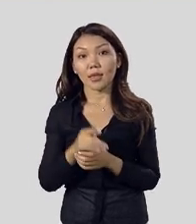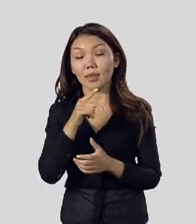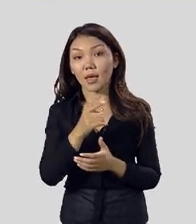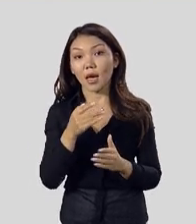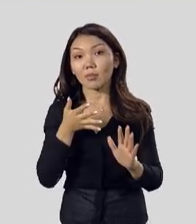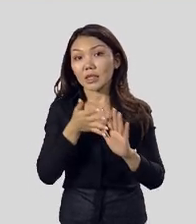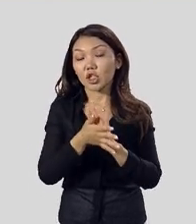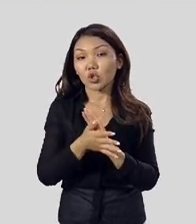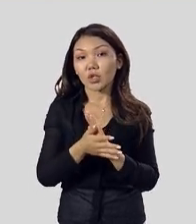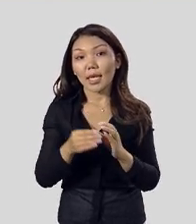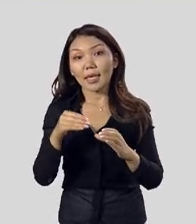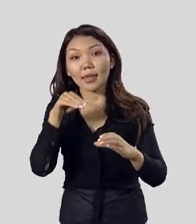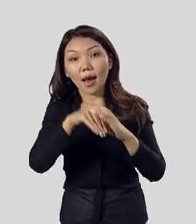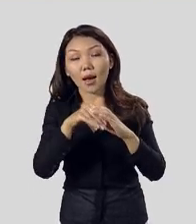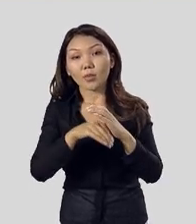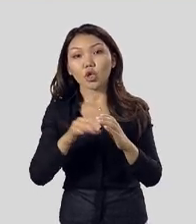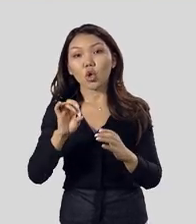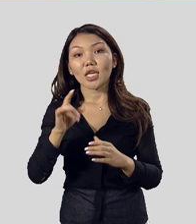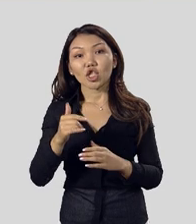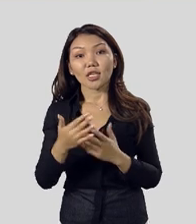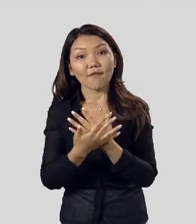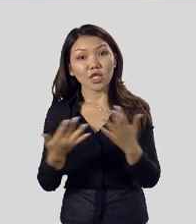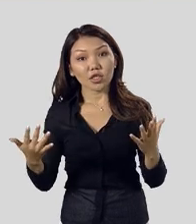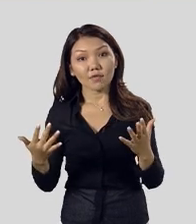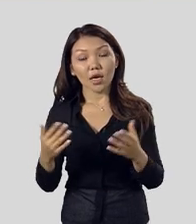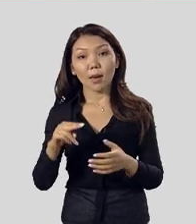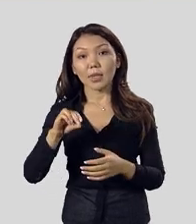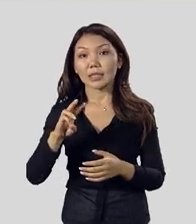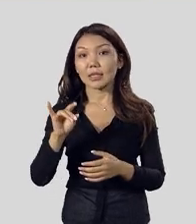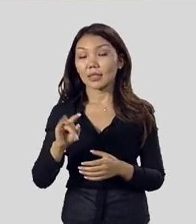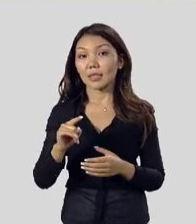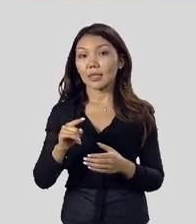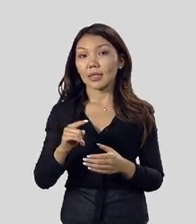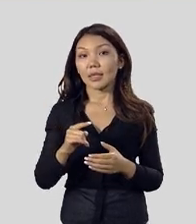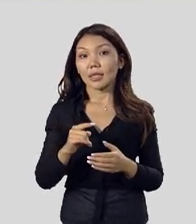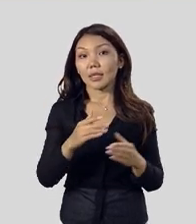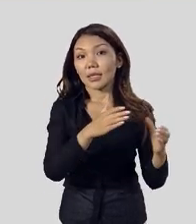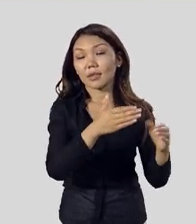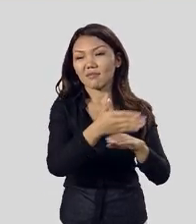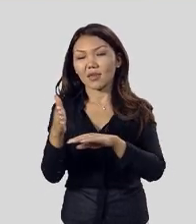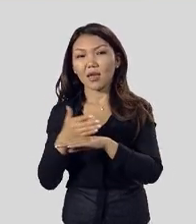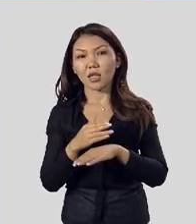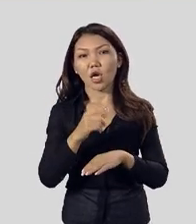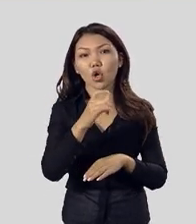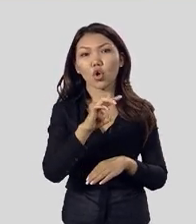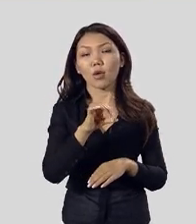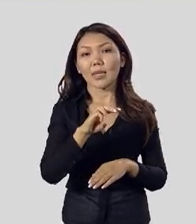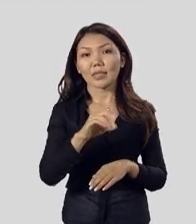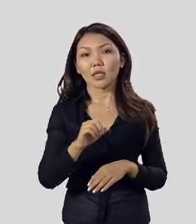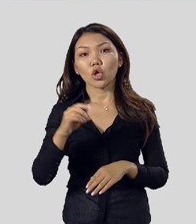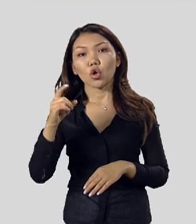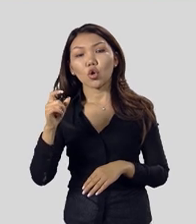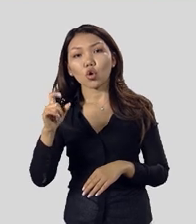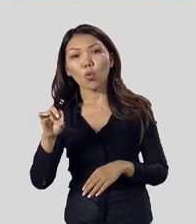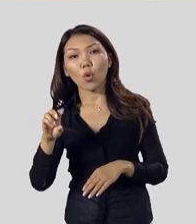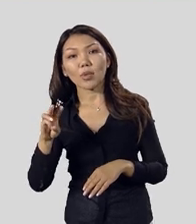накапливаются органические вещества пластид и делит на хлоропласты хрома пласты